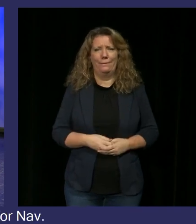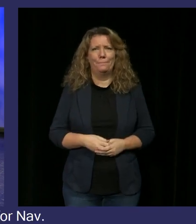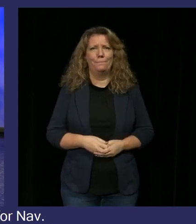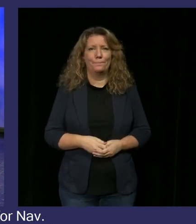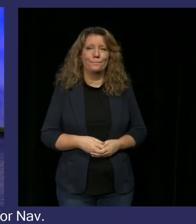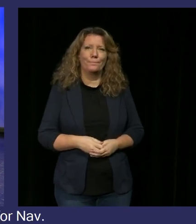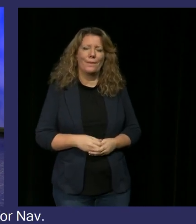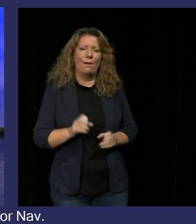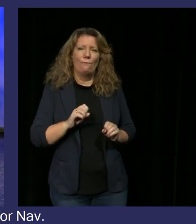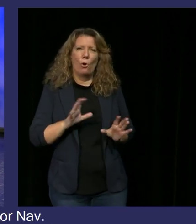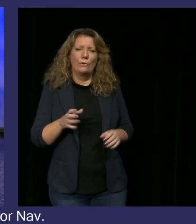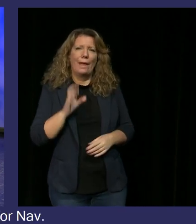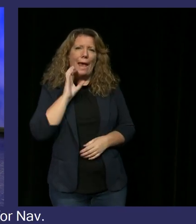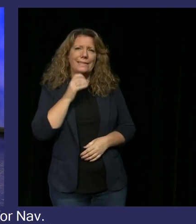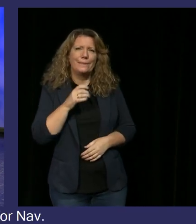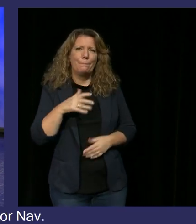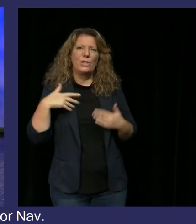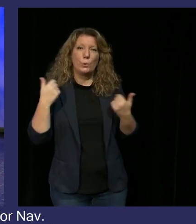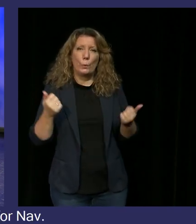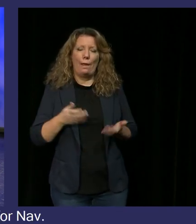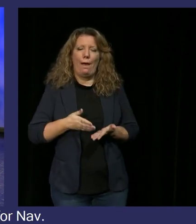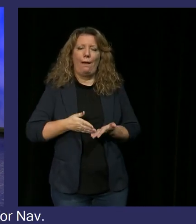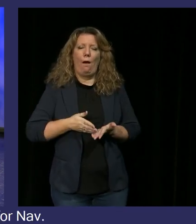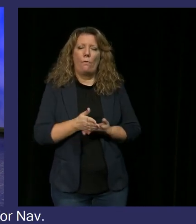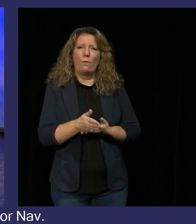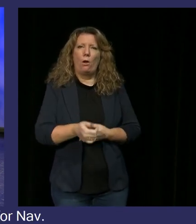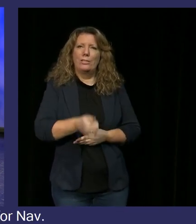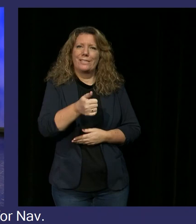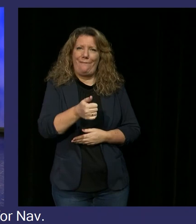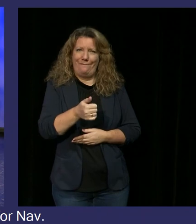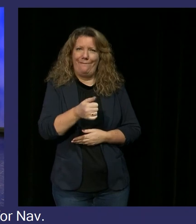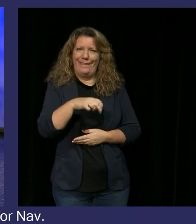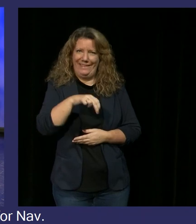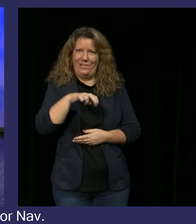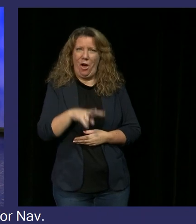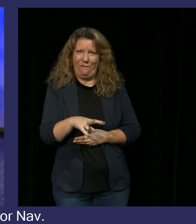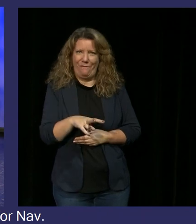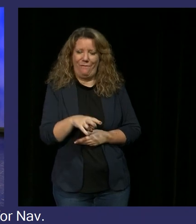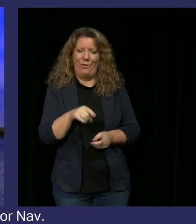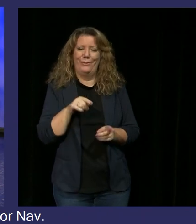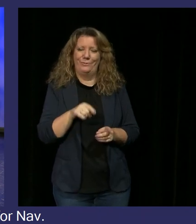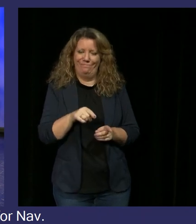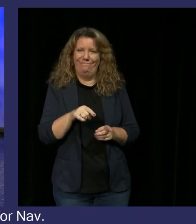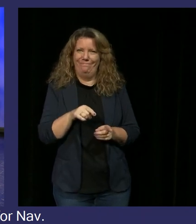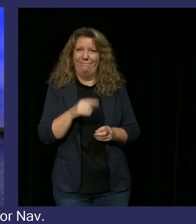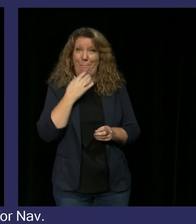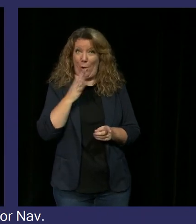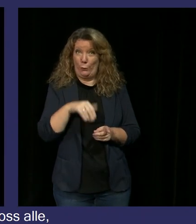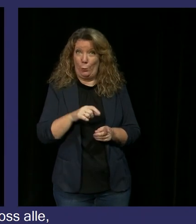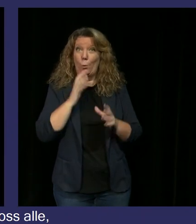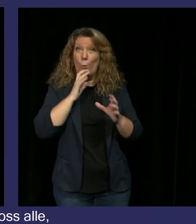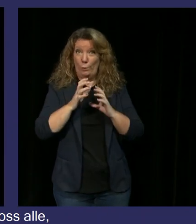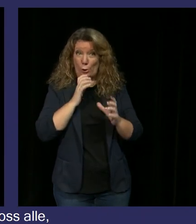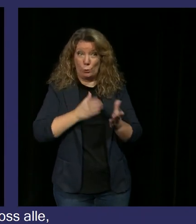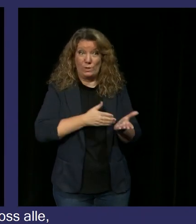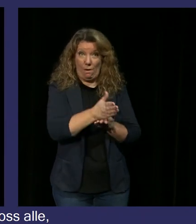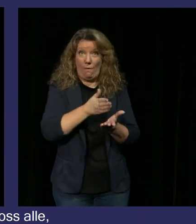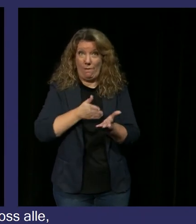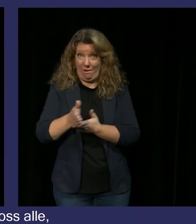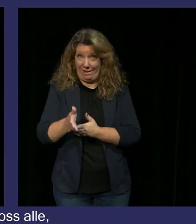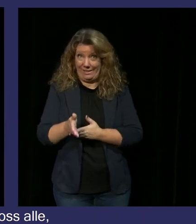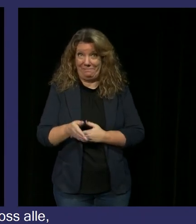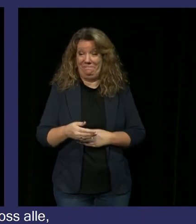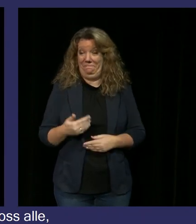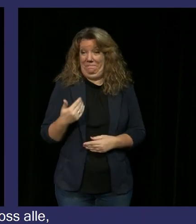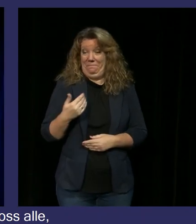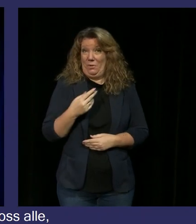Espen Sunde, du kanalsjef for NAV, og da snakker vi om kommunikasjonskanaler. 2020 har vært et spesielt